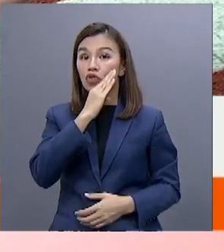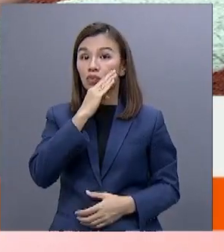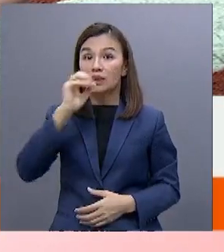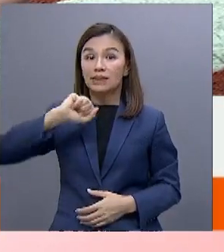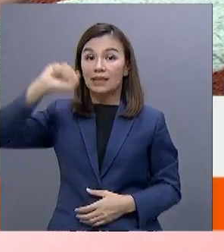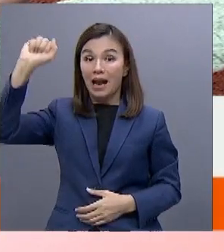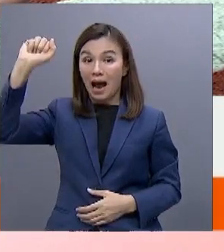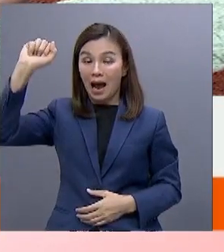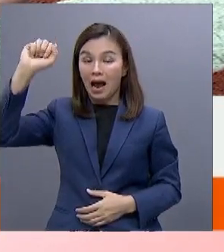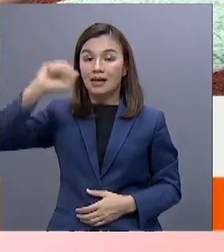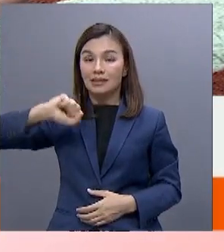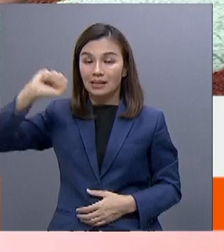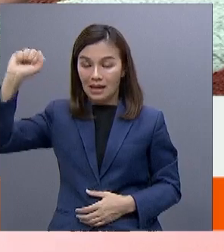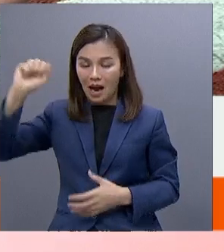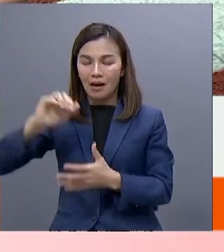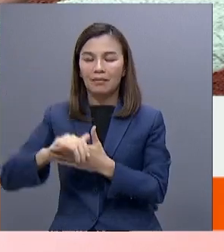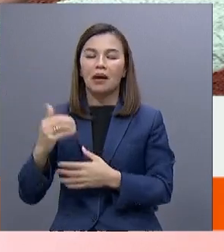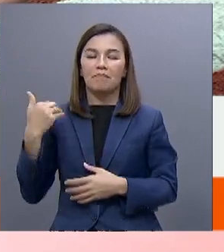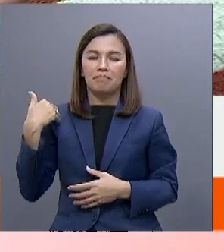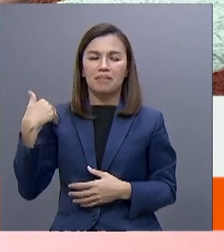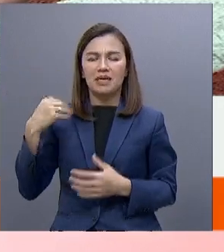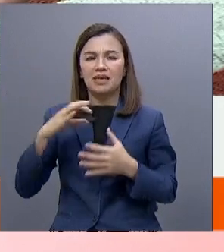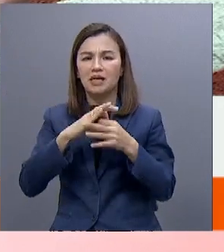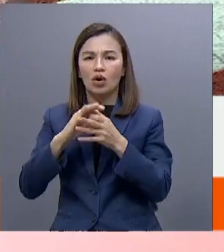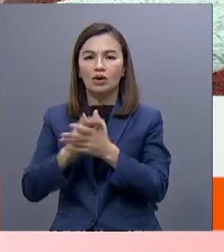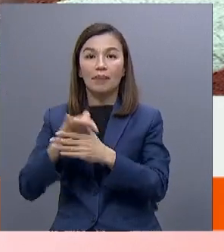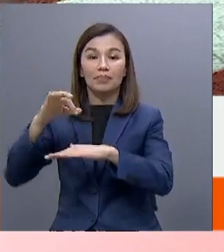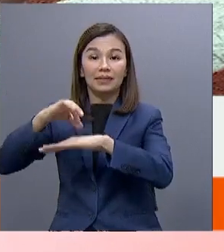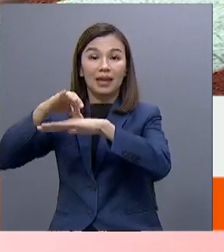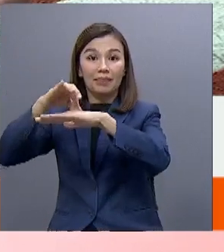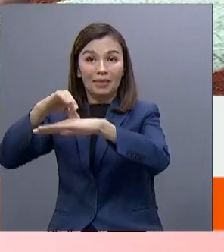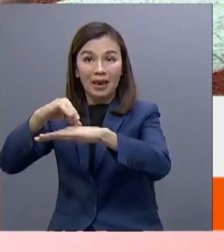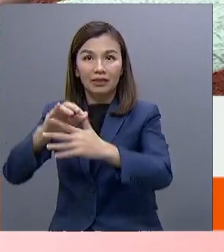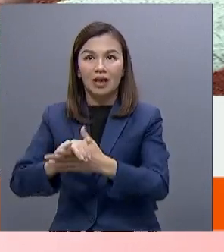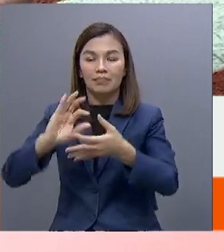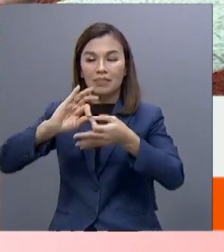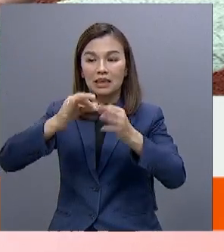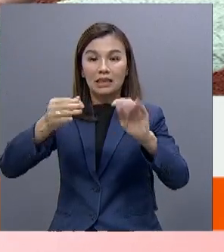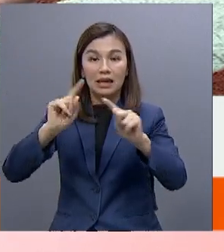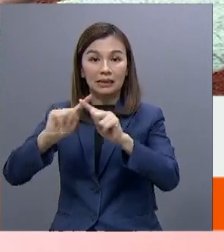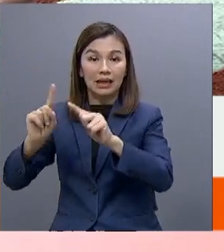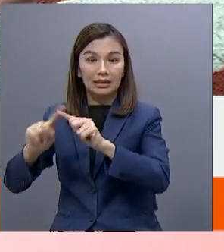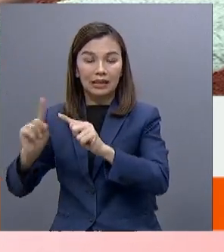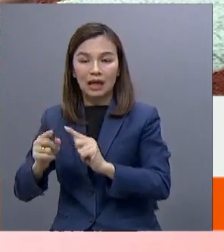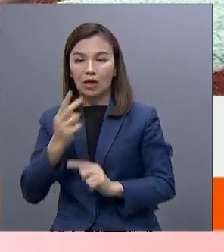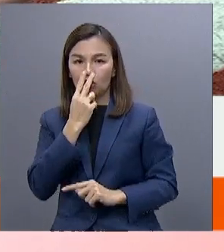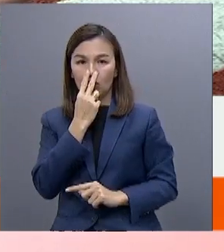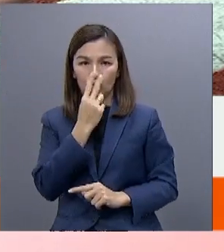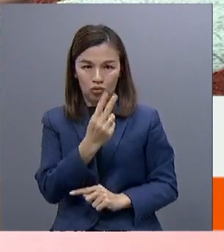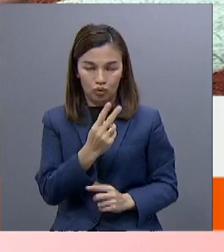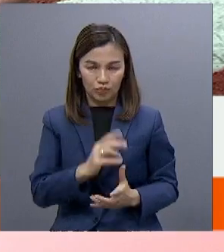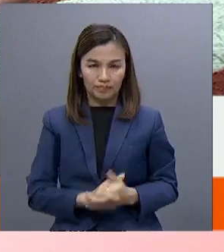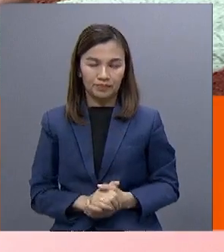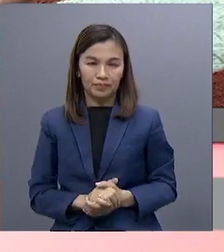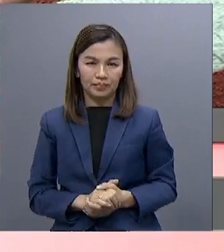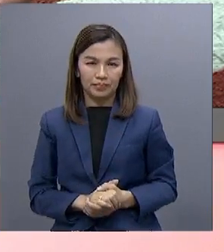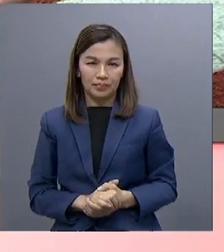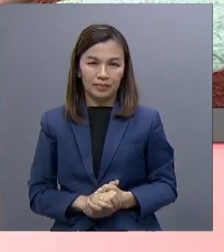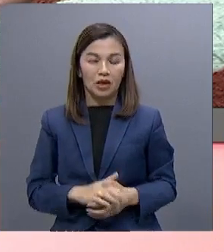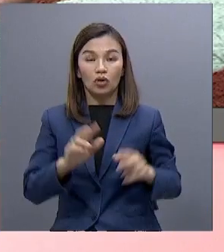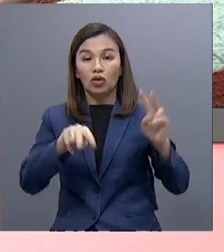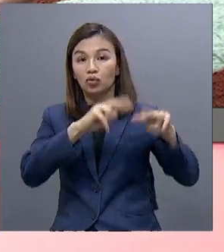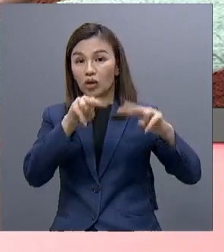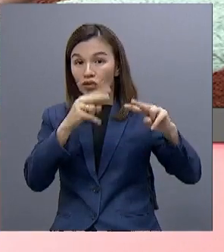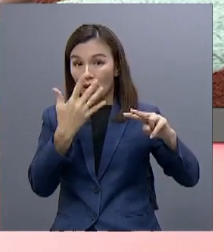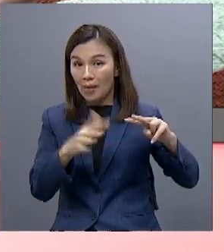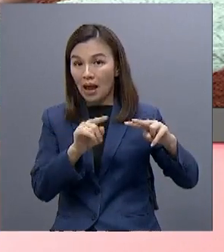ประธานาธิบดีสมัยที่ 2การดำรงตำแหน่งของเขาก็จะเต็มไปด้วยเรื่องราวมากมายที่ต้องจับตาซึ่งผลการสำรวจความเห็นล่าสุด